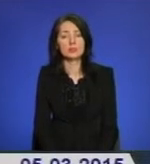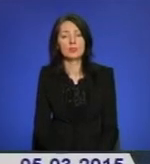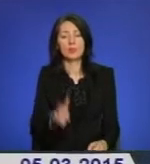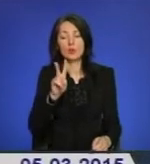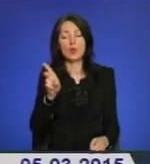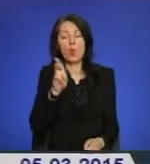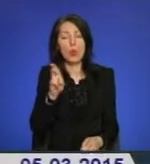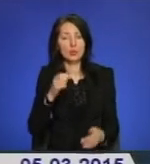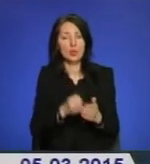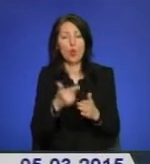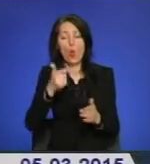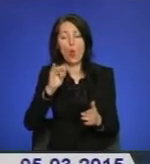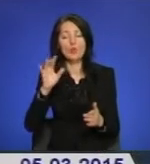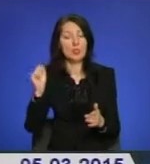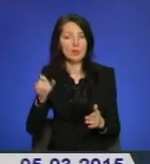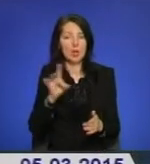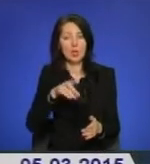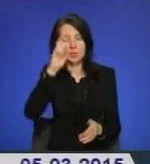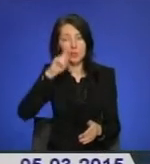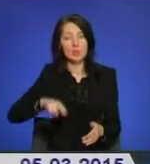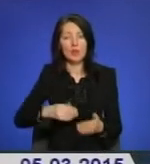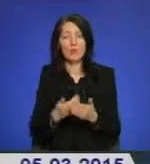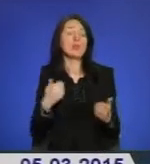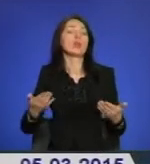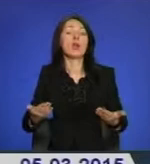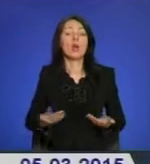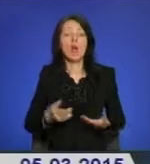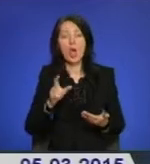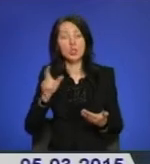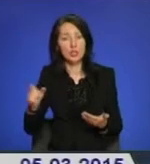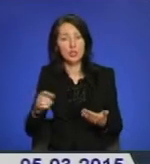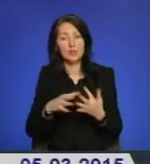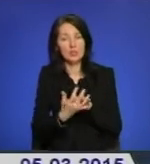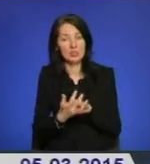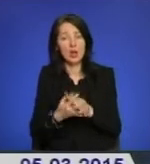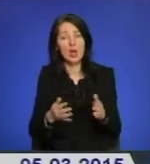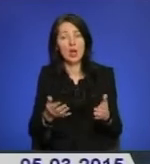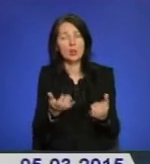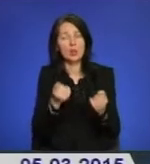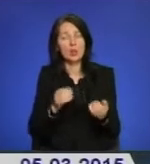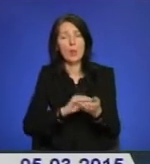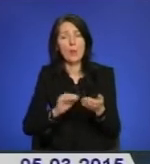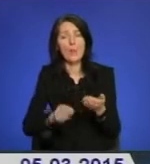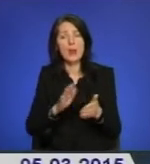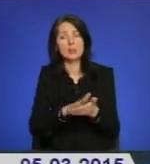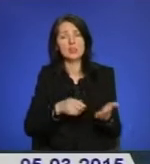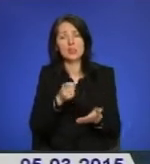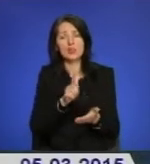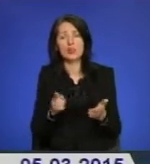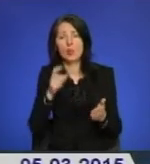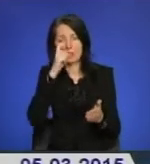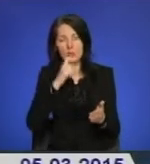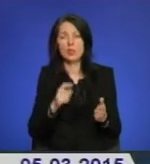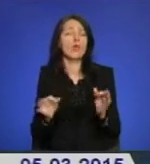2 березня до Гусятинської райдержадміністрації від жителів селища Гусятин надійшло письмове звернення щодо негативного екологічного